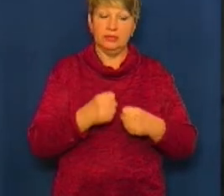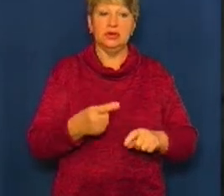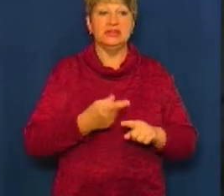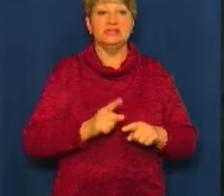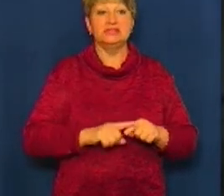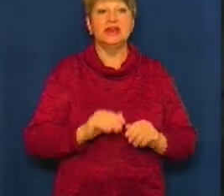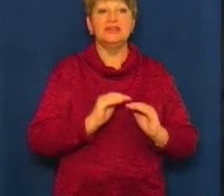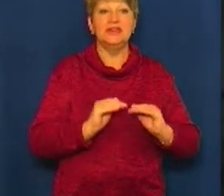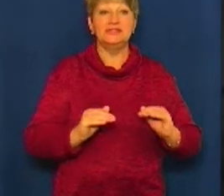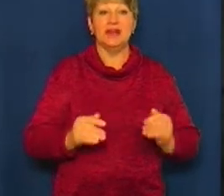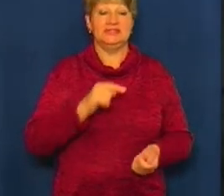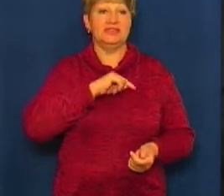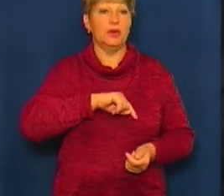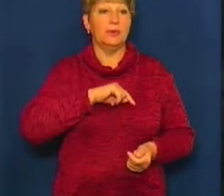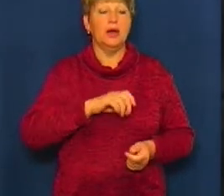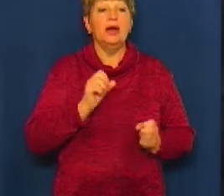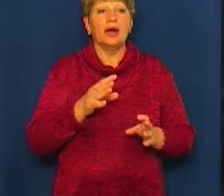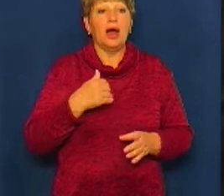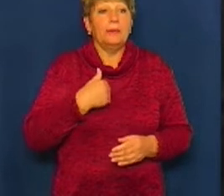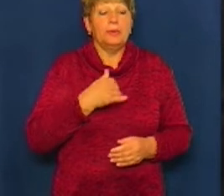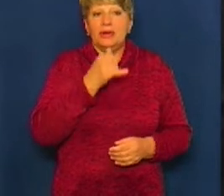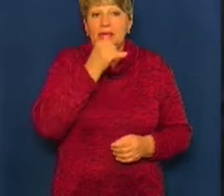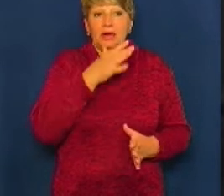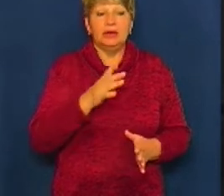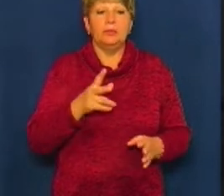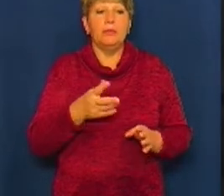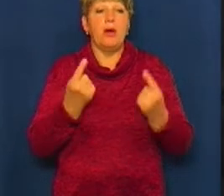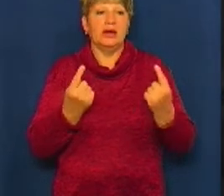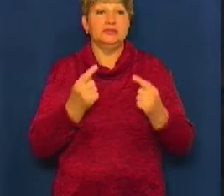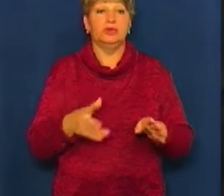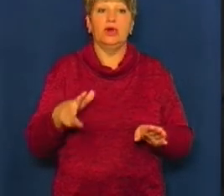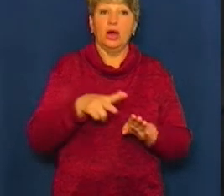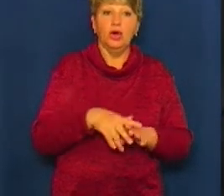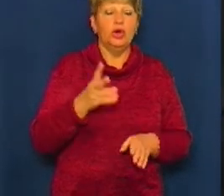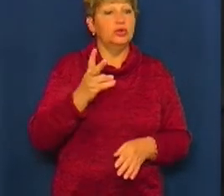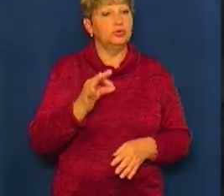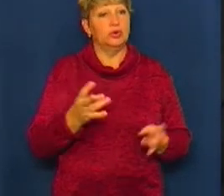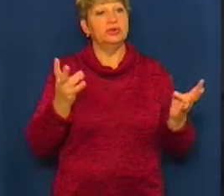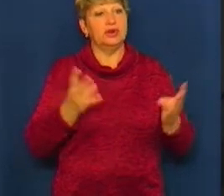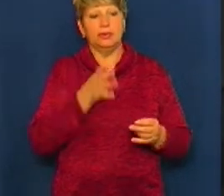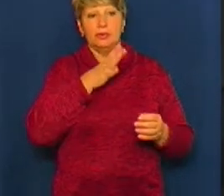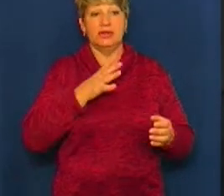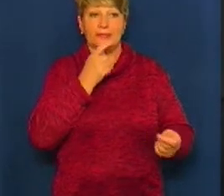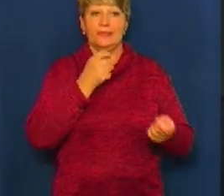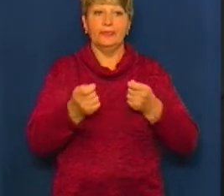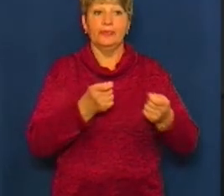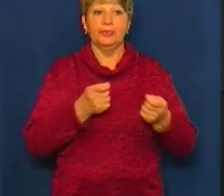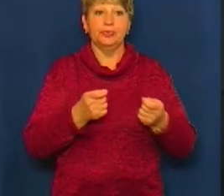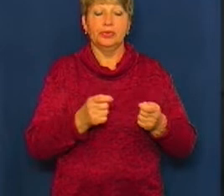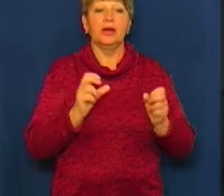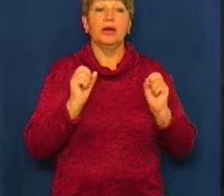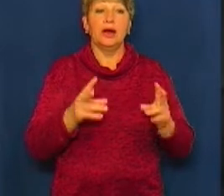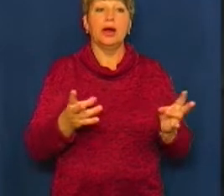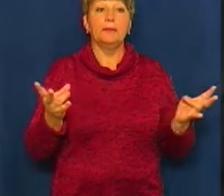організм. І як би ми не хотіли зробити максимальну нагрузку, але це організм і треба робити так, як потребує цього організм. Тому